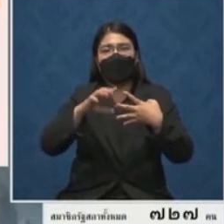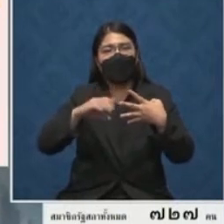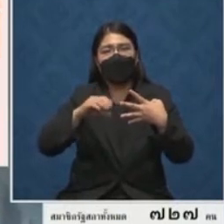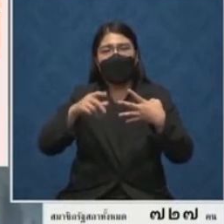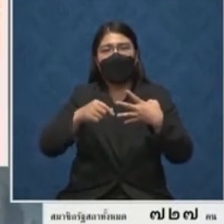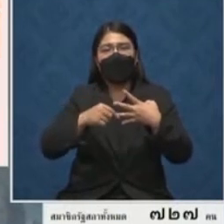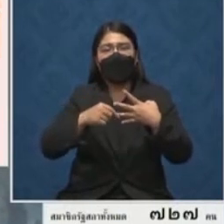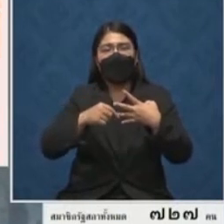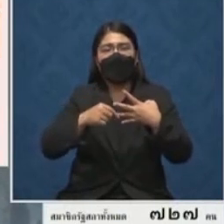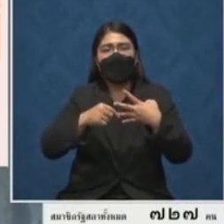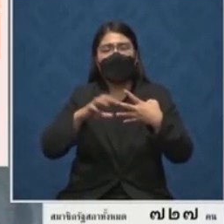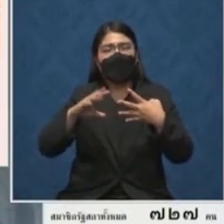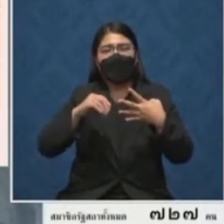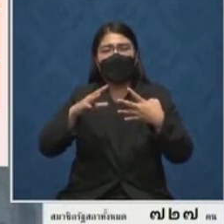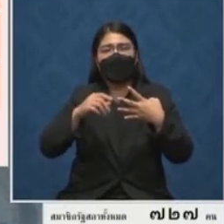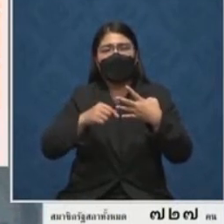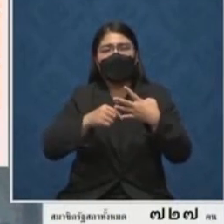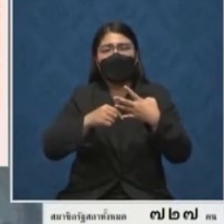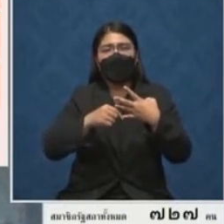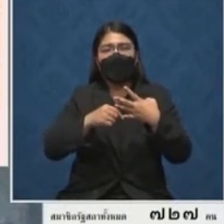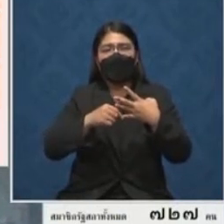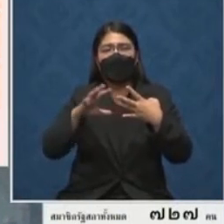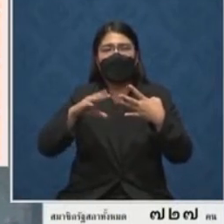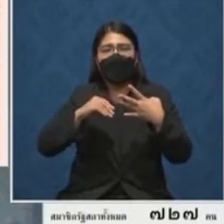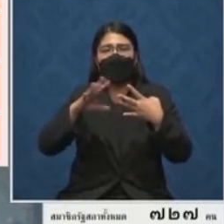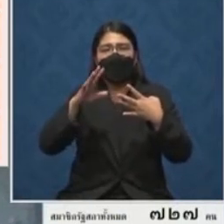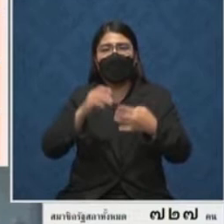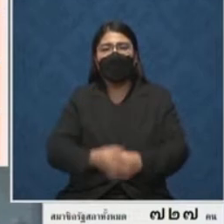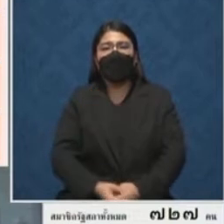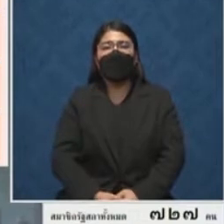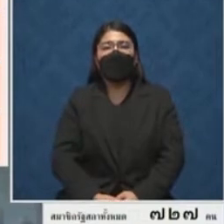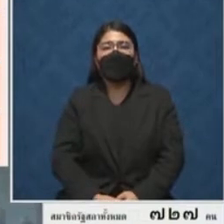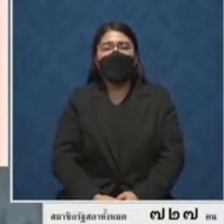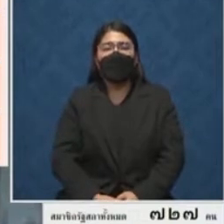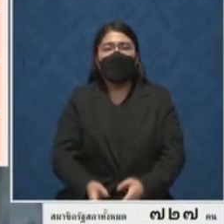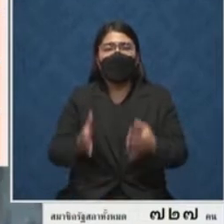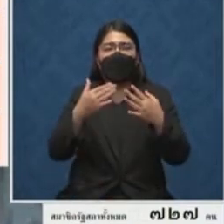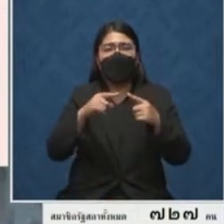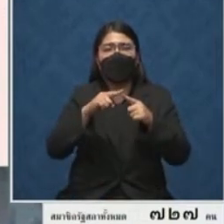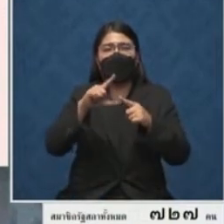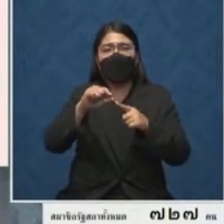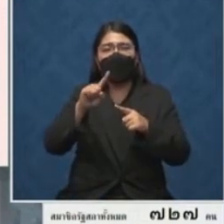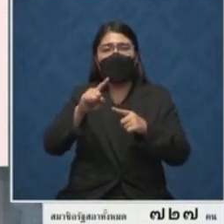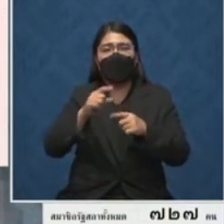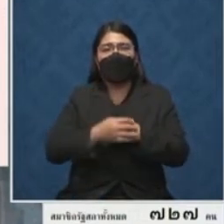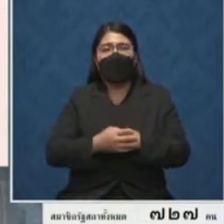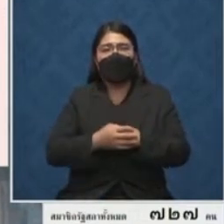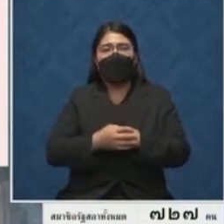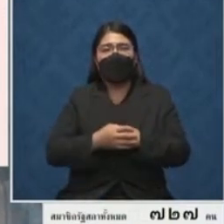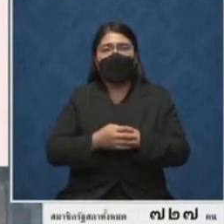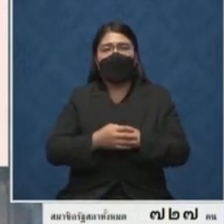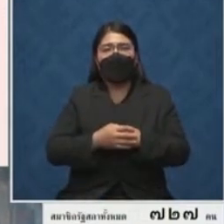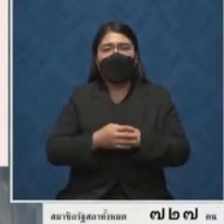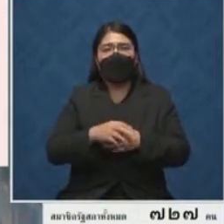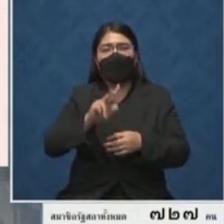การ3ไม่รับหลักการและ4ไม่รับหลักการค่ะ 21ศาสตราจารย์พิเศษกาญจนรั